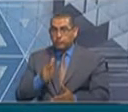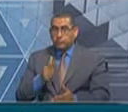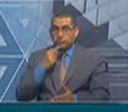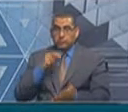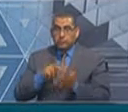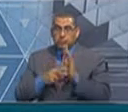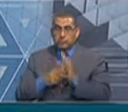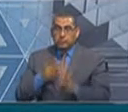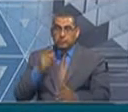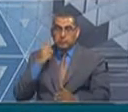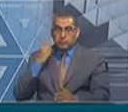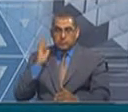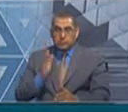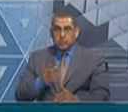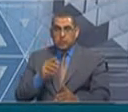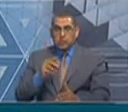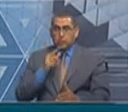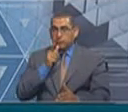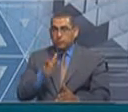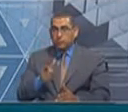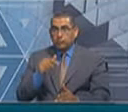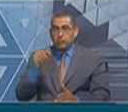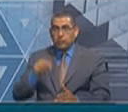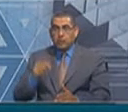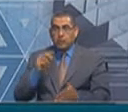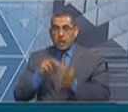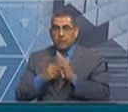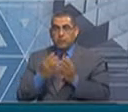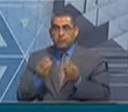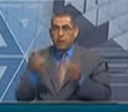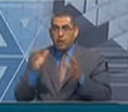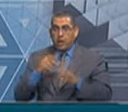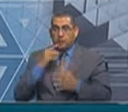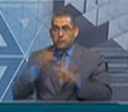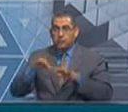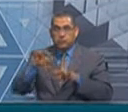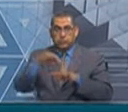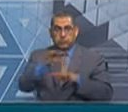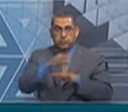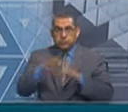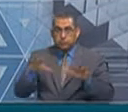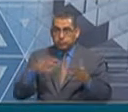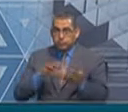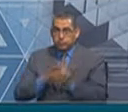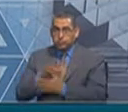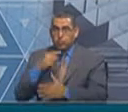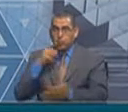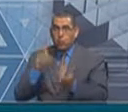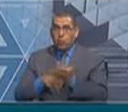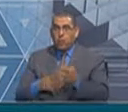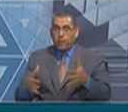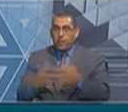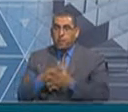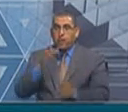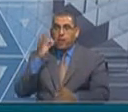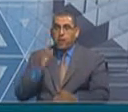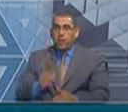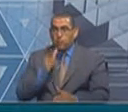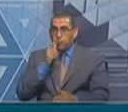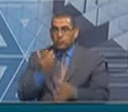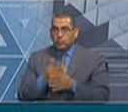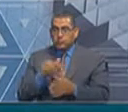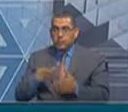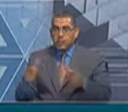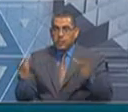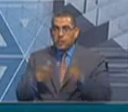أنطونيو غوتيريش أكد في كلمة له أن تعددية الأطراف ليست خيارا بل ضرورة، مشيرا إلى أن